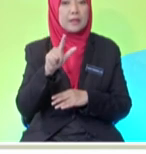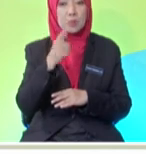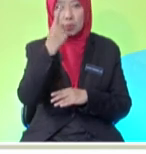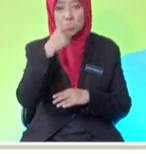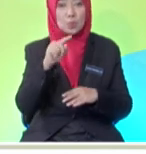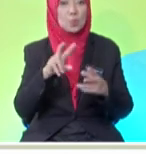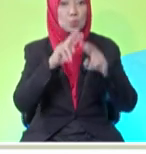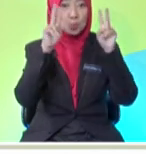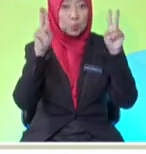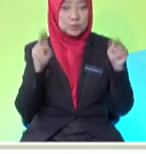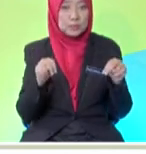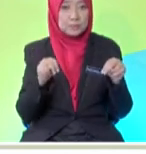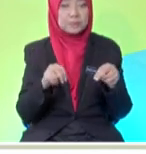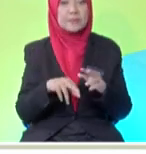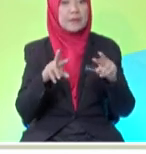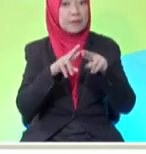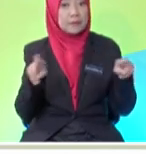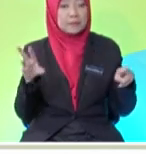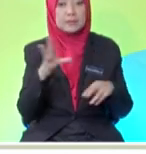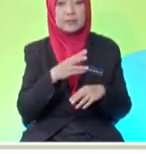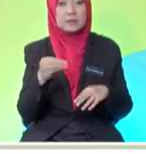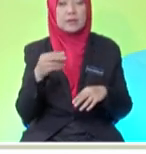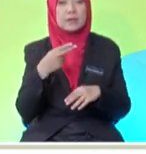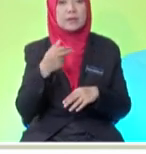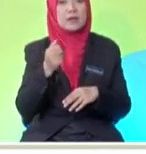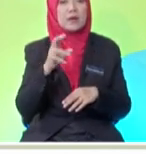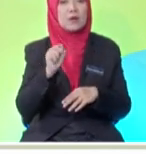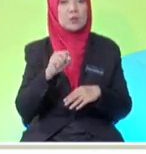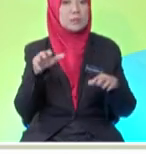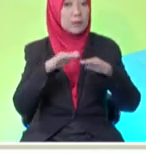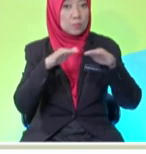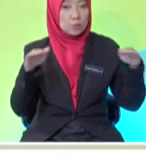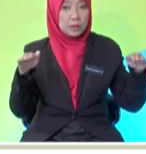menguji kerataan dan juga kehausan permukaan